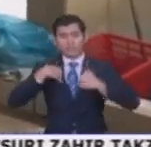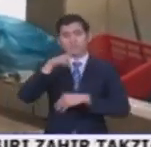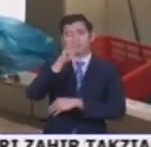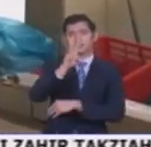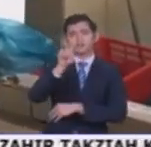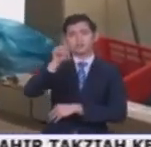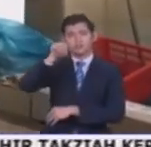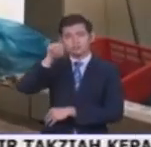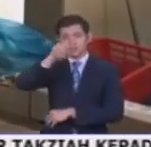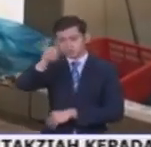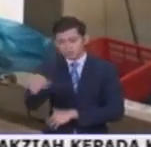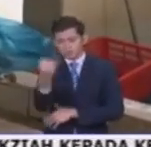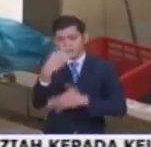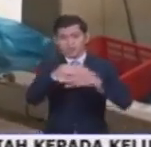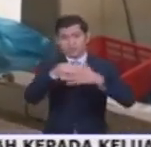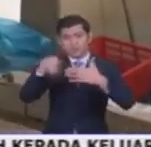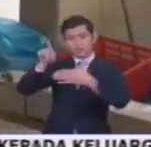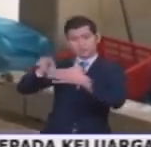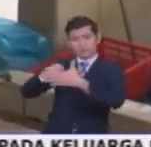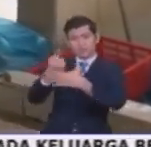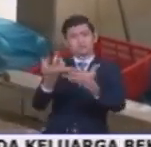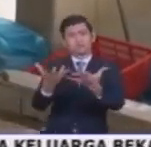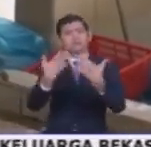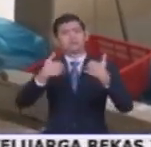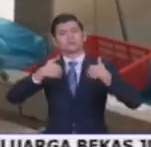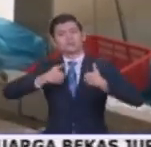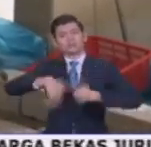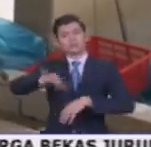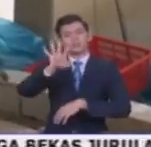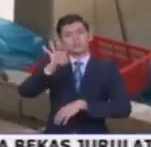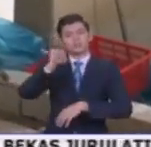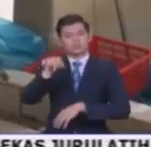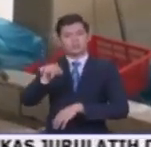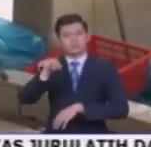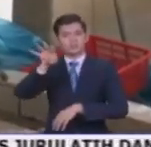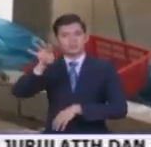ayam sebulan bagi menampung permintaan 54 juta ekor ayam sebulan.